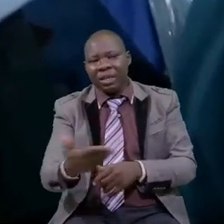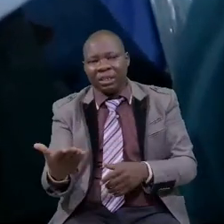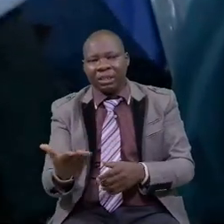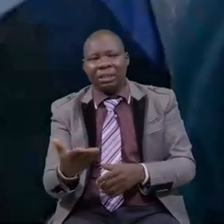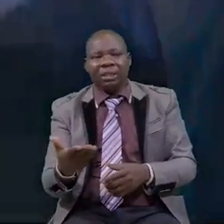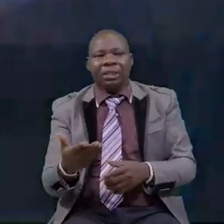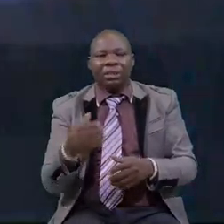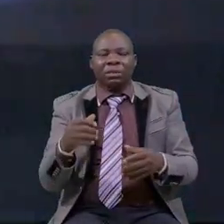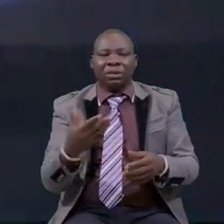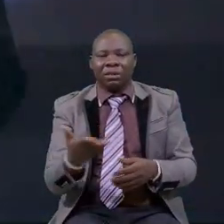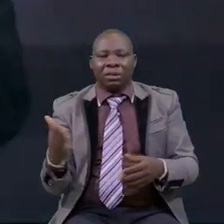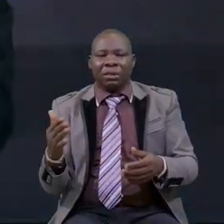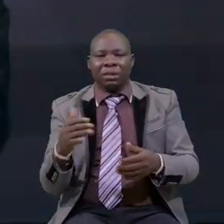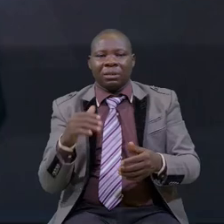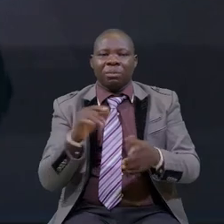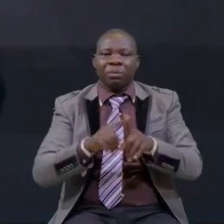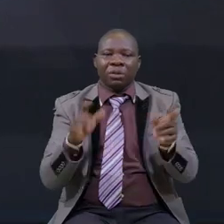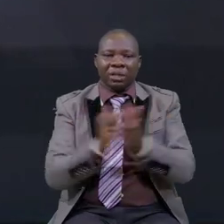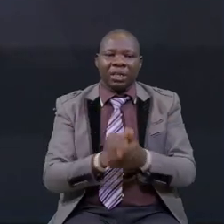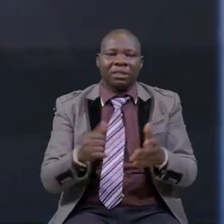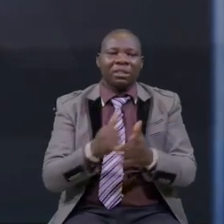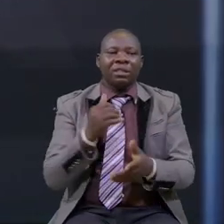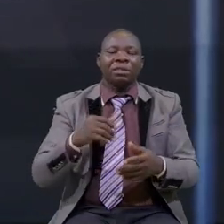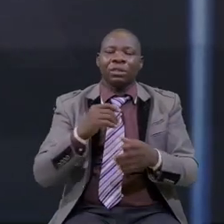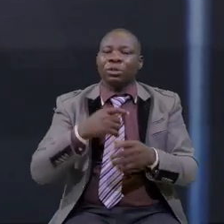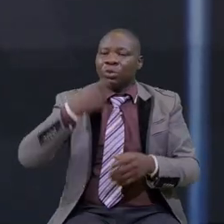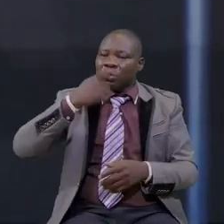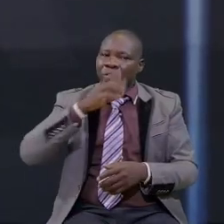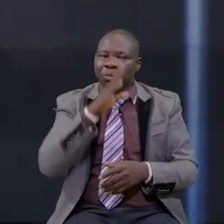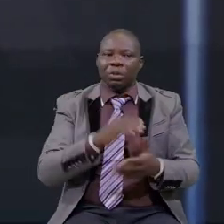semblable, mais sainte et